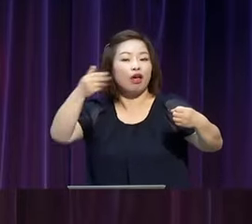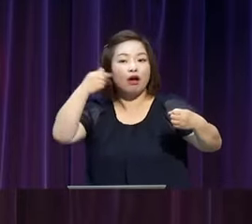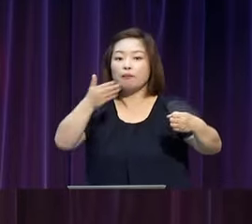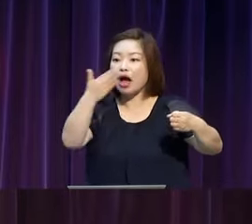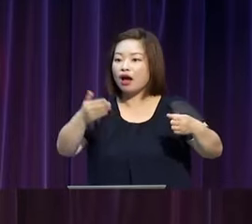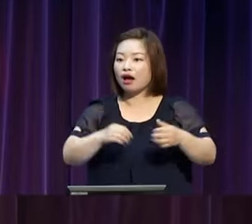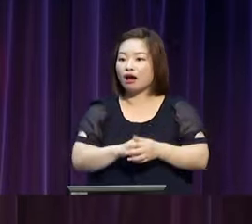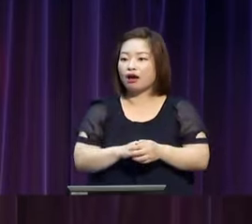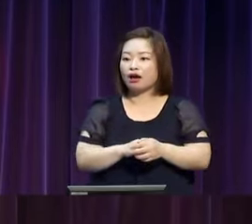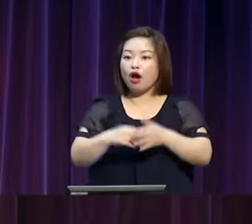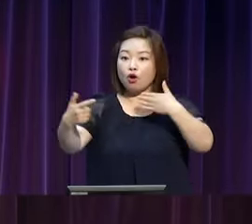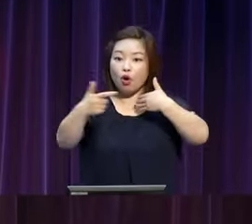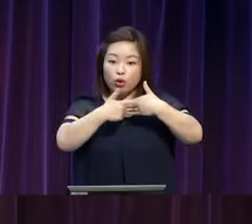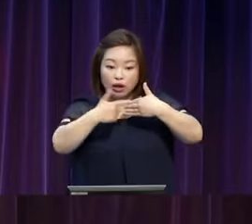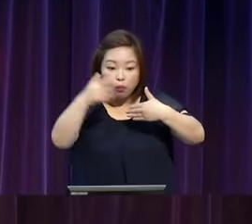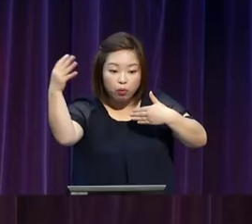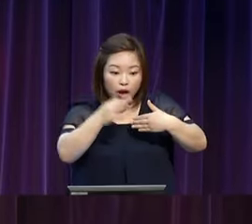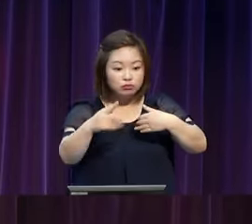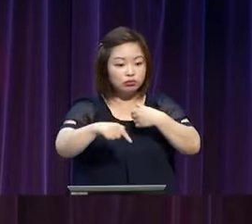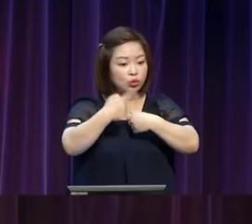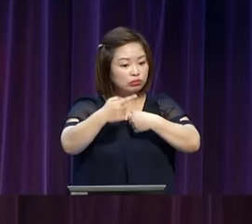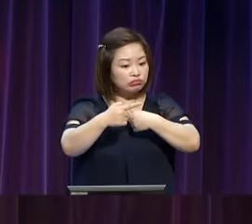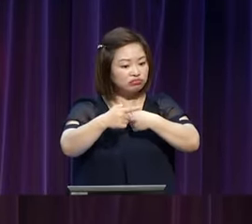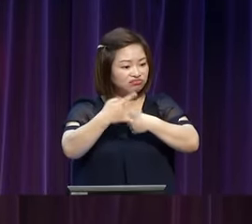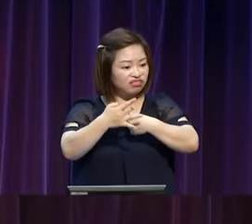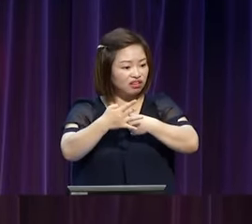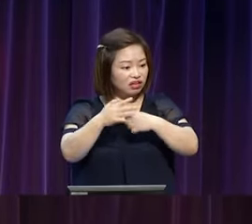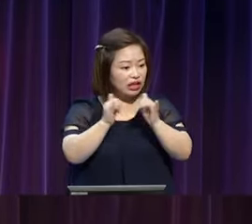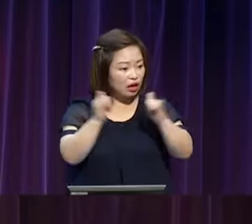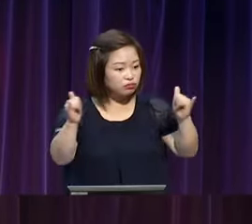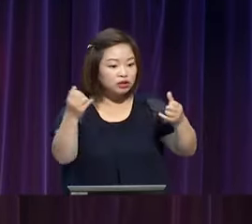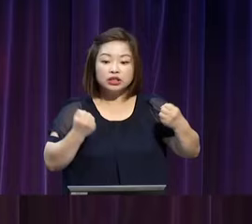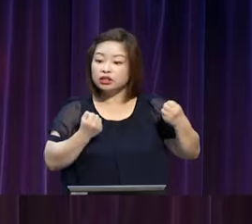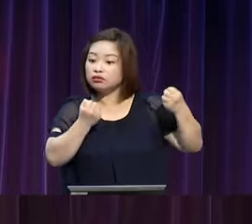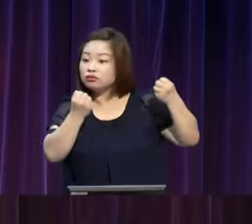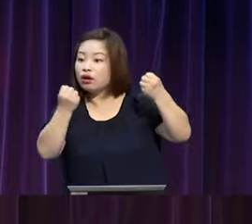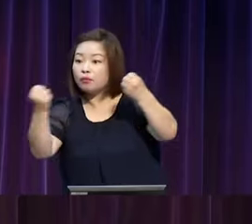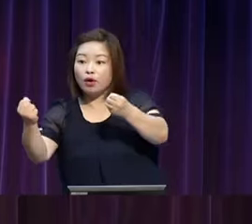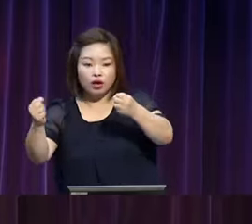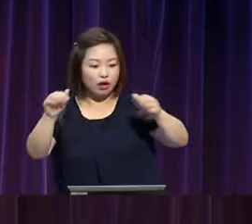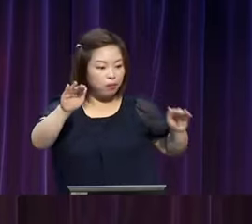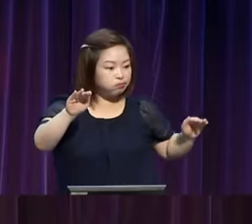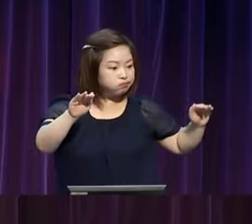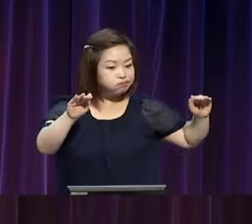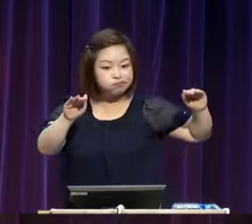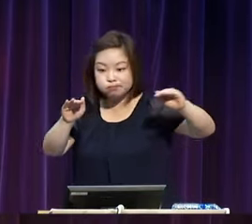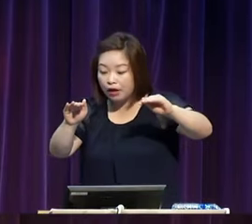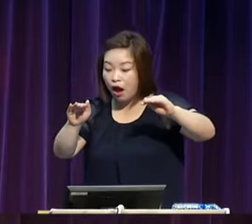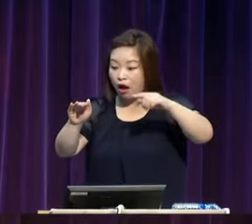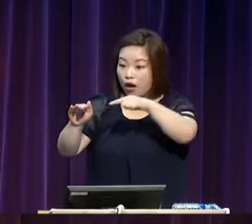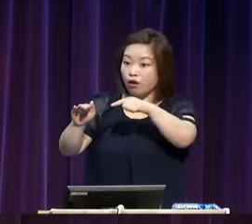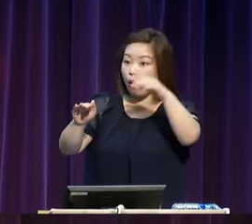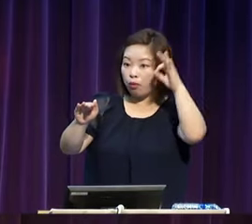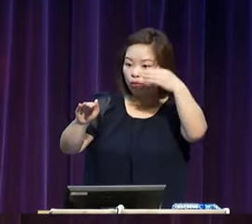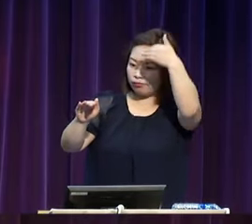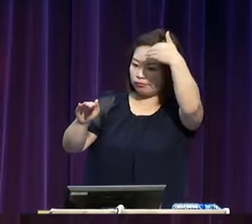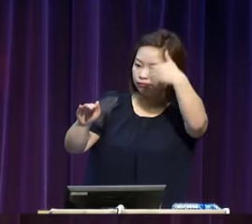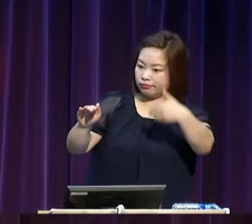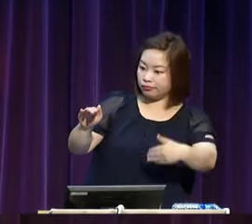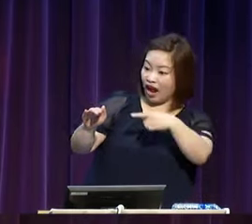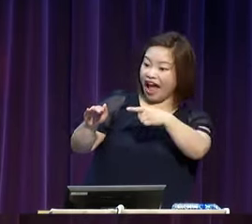좋아요. 운전을 하고 나가면 사람들이 신고한대. 경찰한테 애가 차 끌고